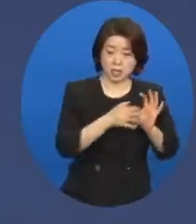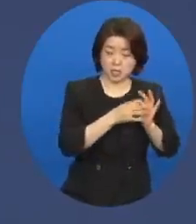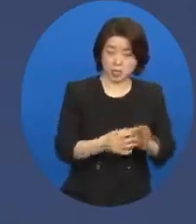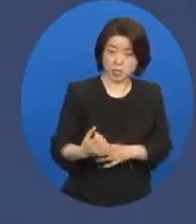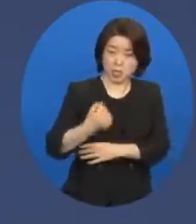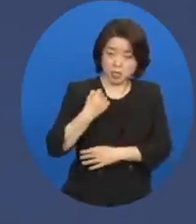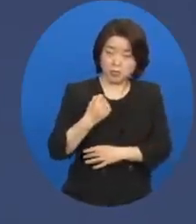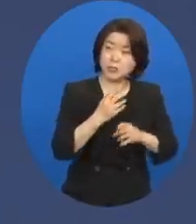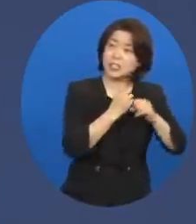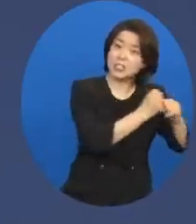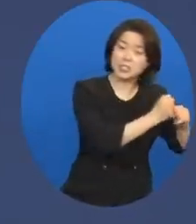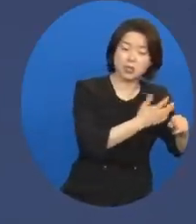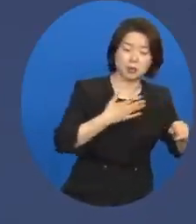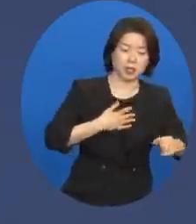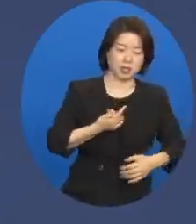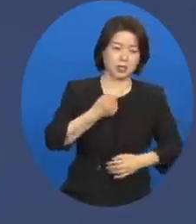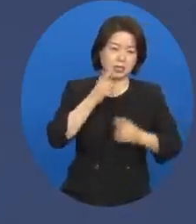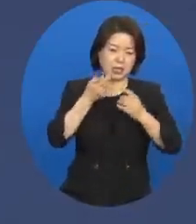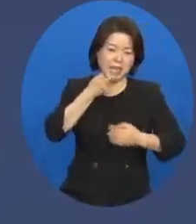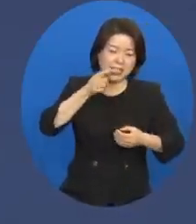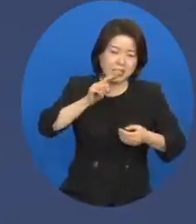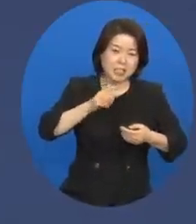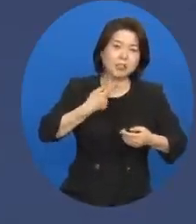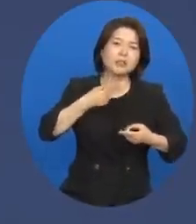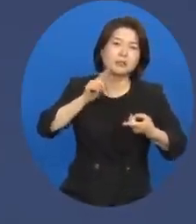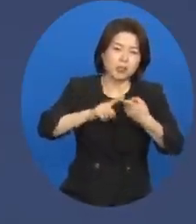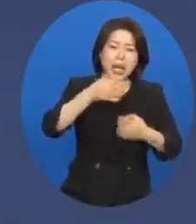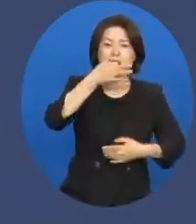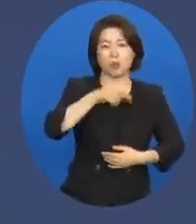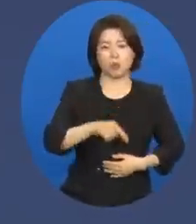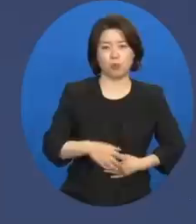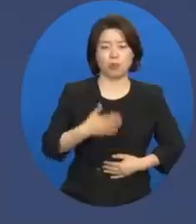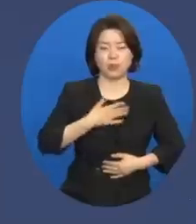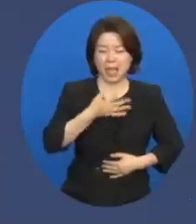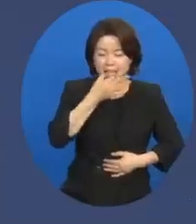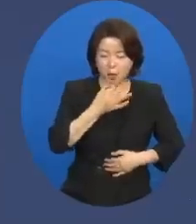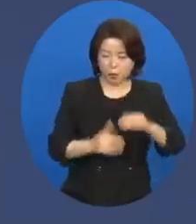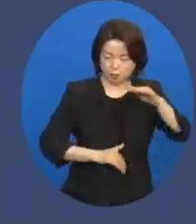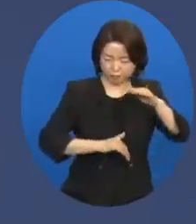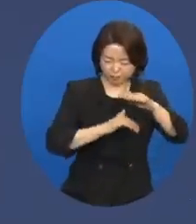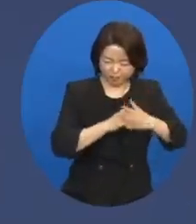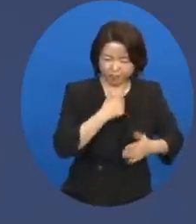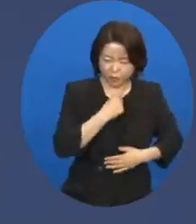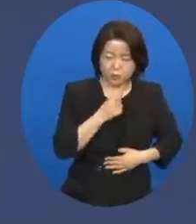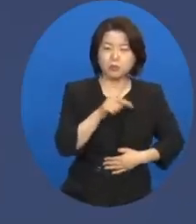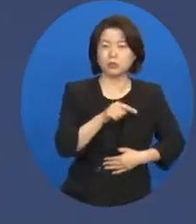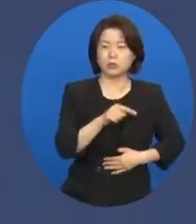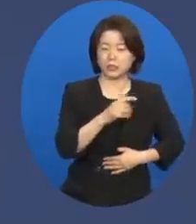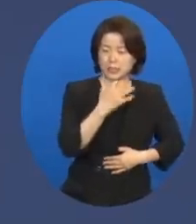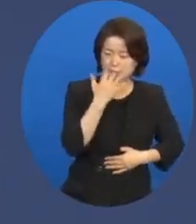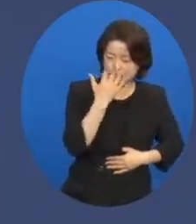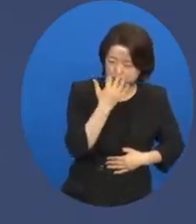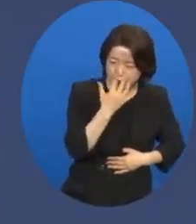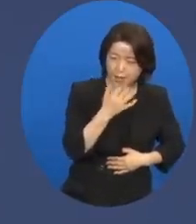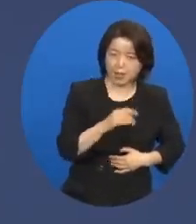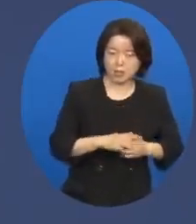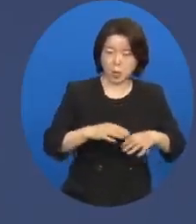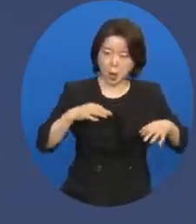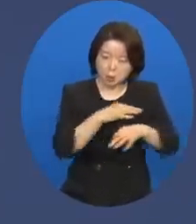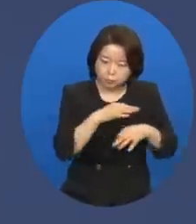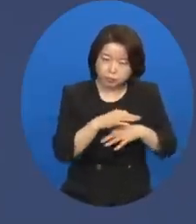에너지가 끌고 가는 건 내 정욕이야. 나의 욕구를 채우려고 하는 음란과